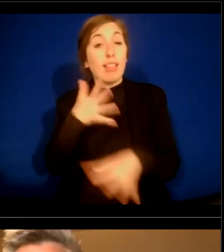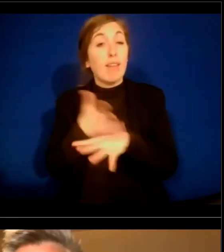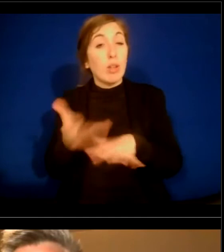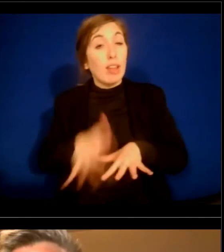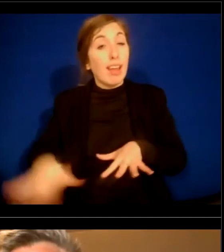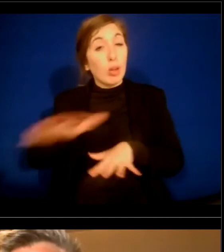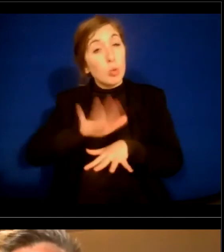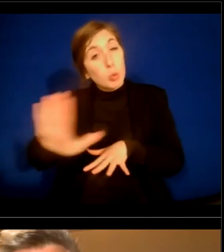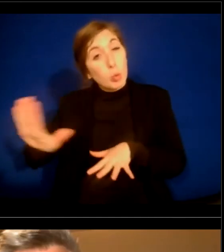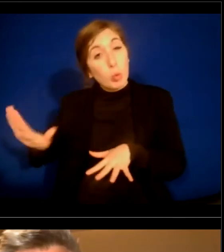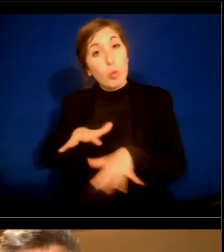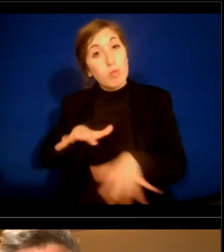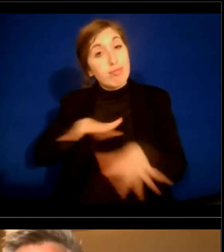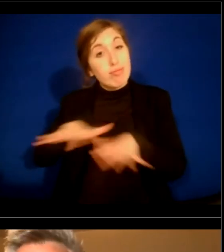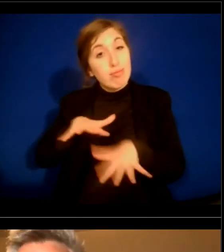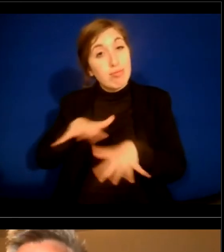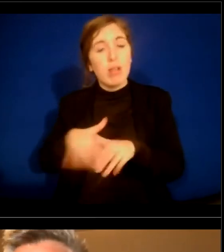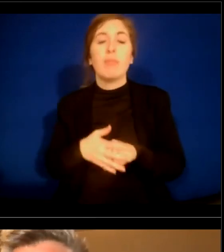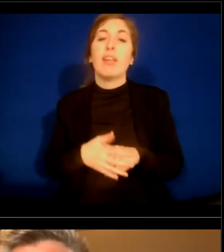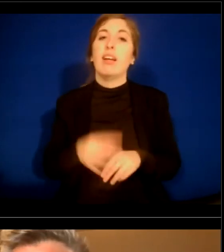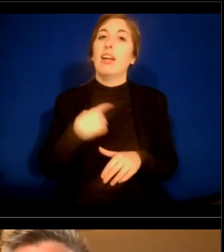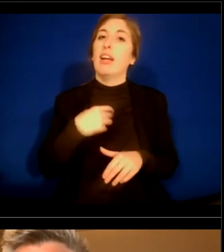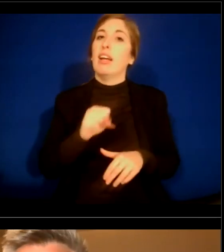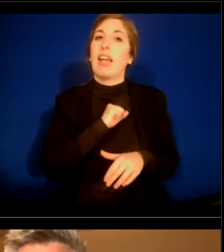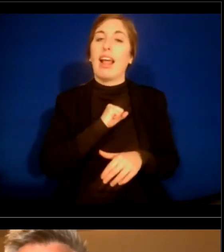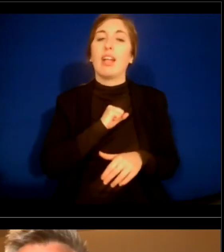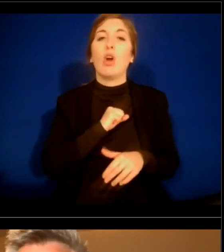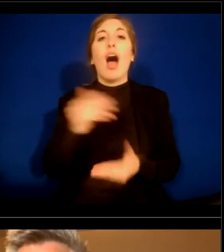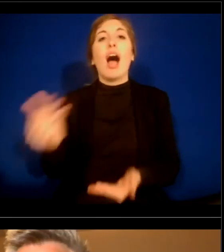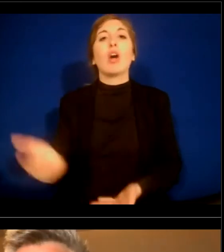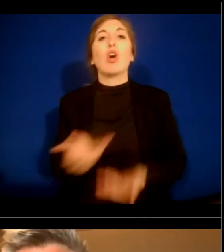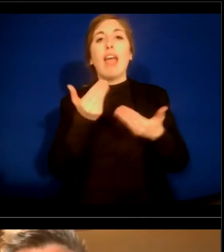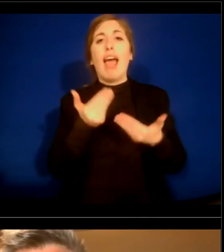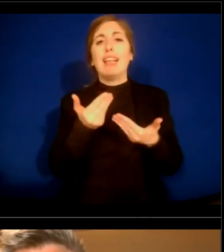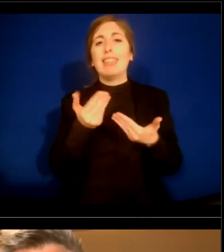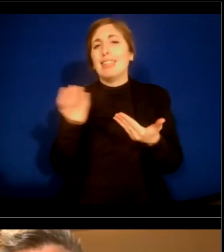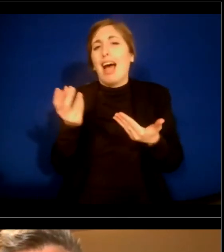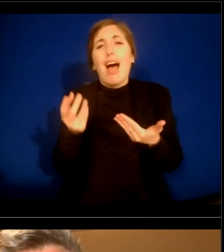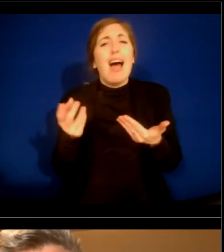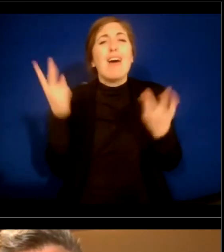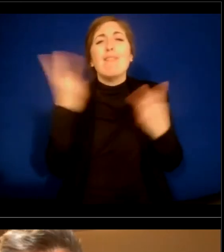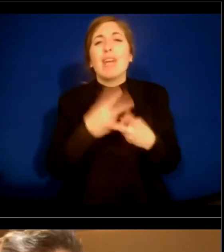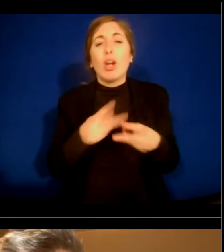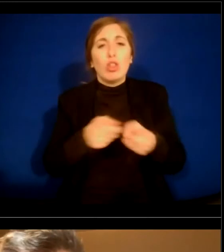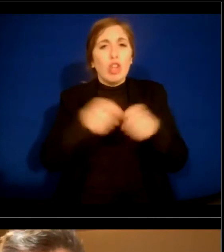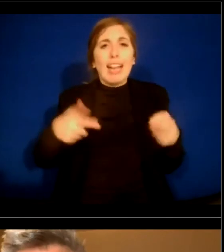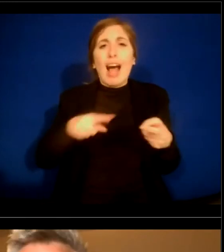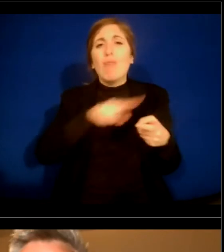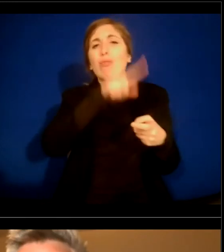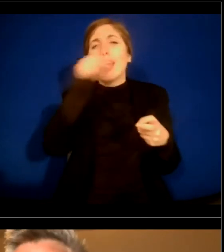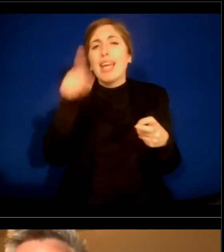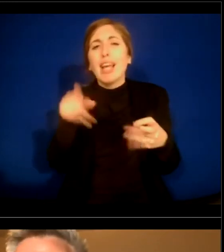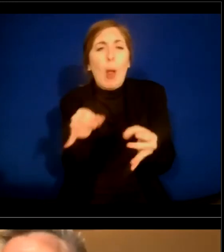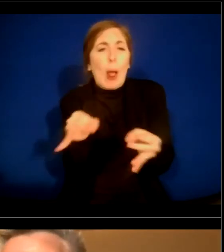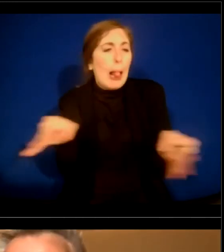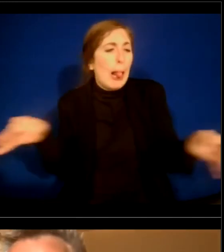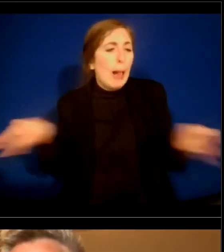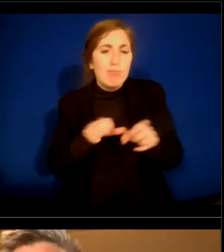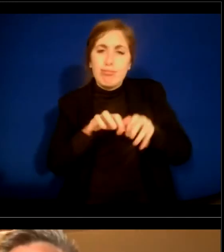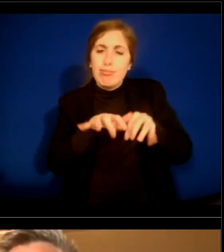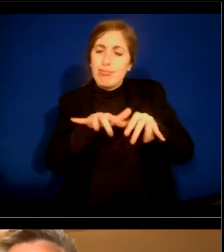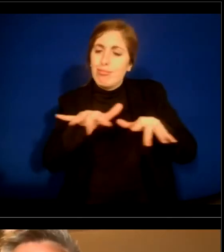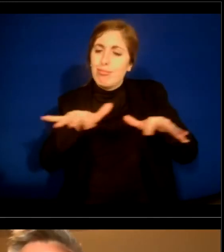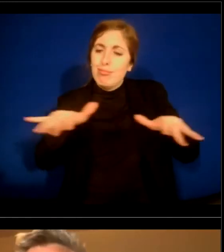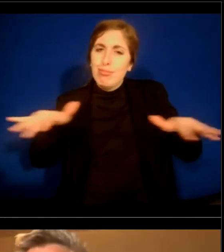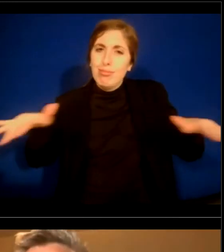riesci ad accogliere. Quindi immagino anche le tante persone che accoglieranno, che avranno un problema anche molto semplice, no? Di persone che gli